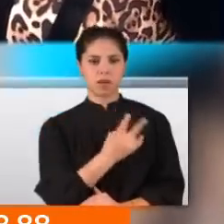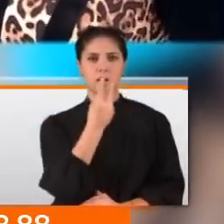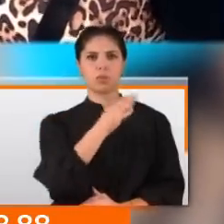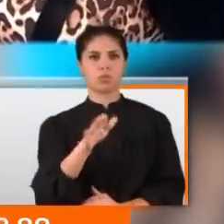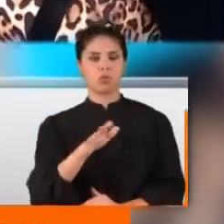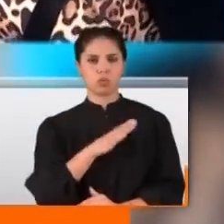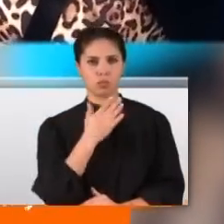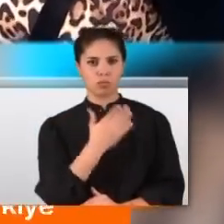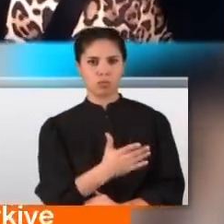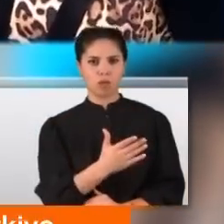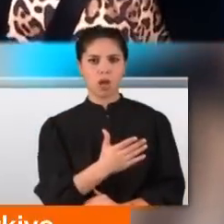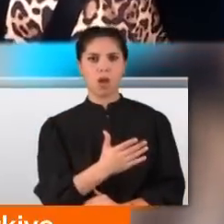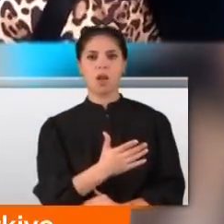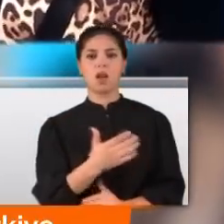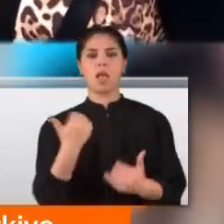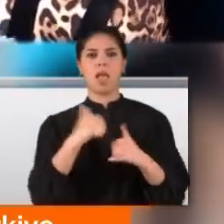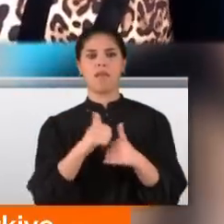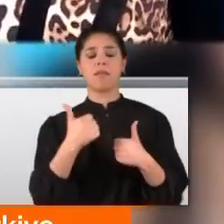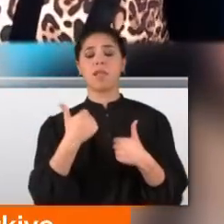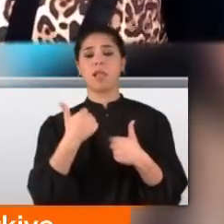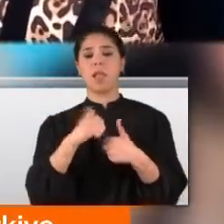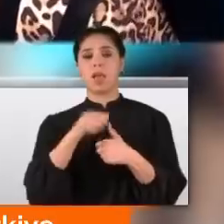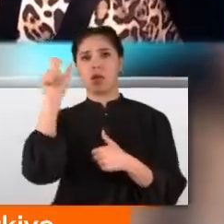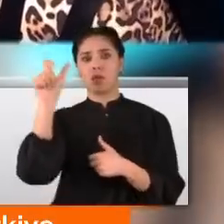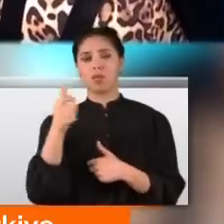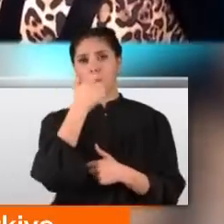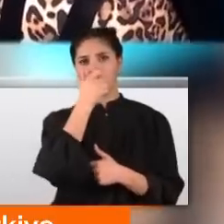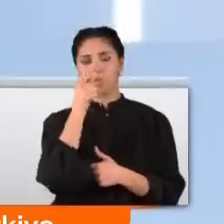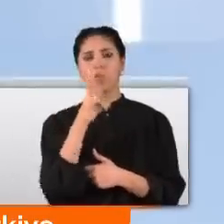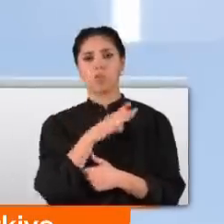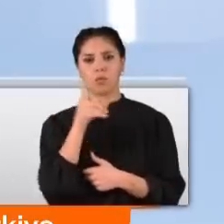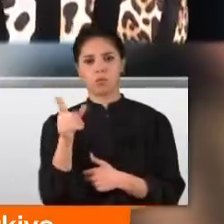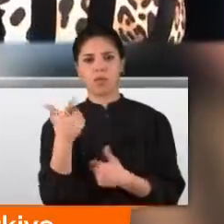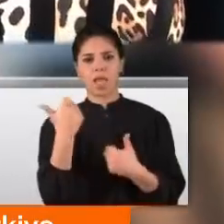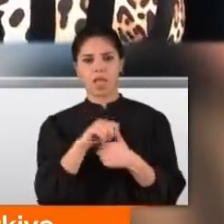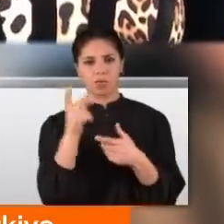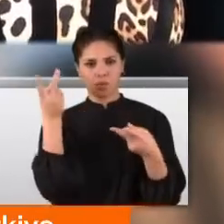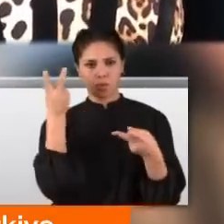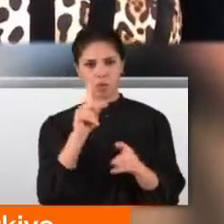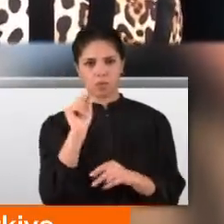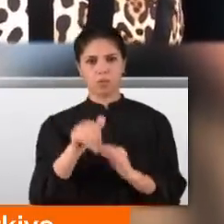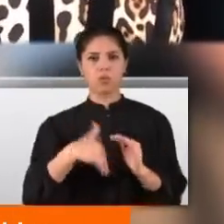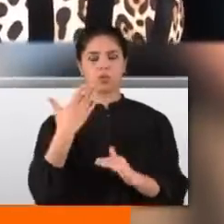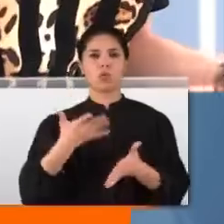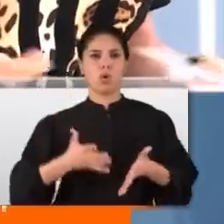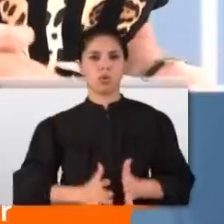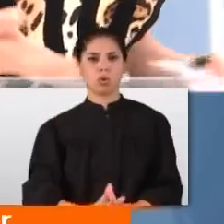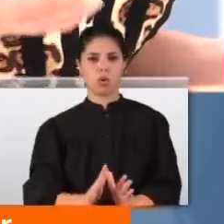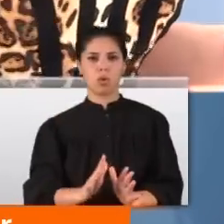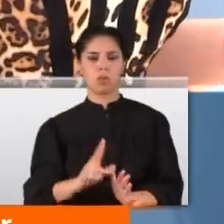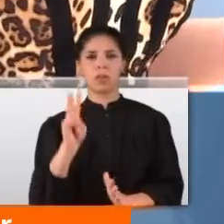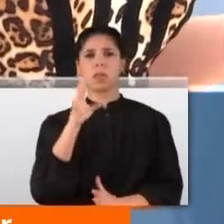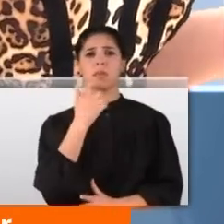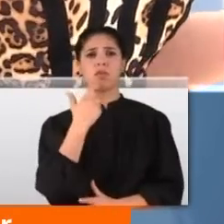çocuk sahibi oluyor. Sonra evlendiği eşiyle madde bağımlılığına yakalanıyor. Eşi vefat ediyor. Bir gün sonra doğum yapıyor. Yani